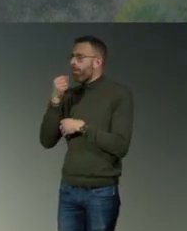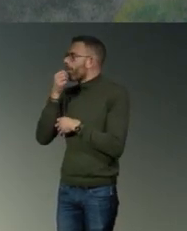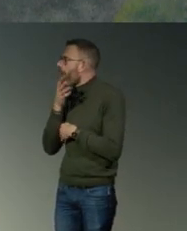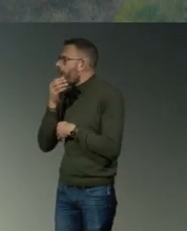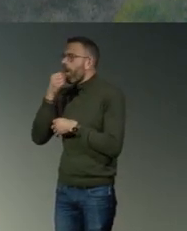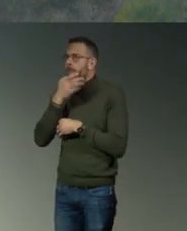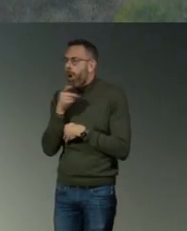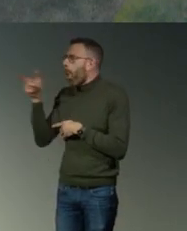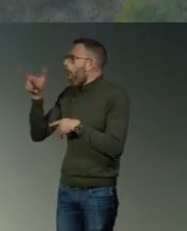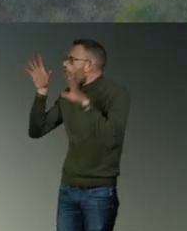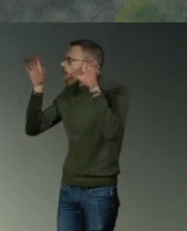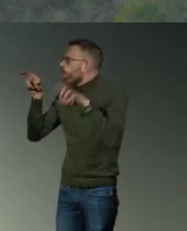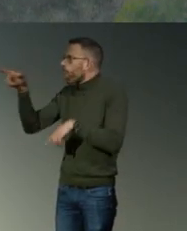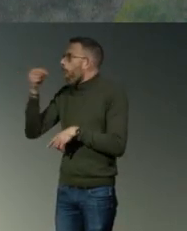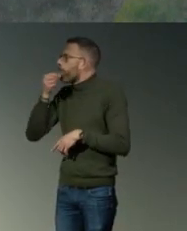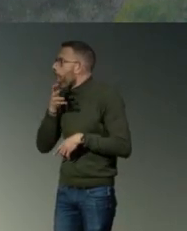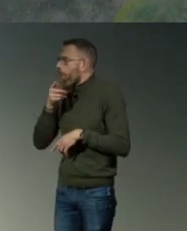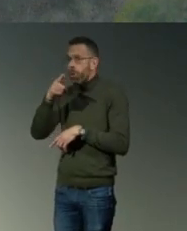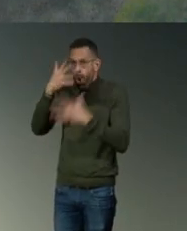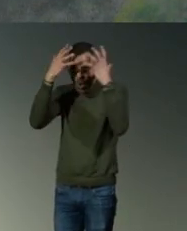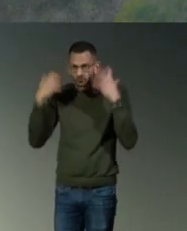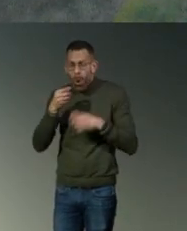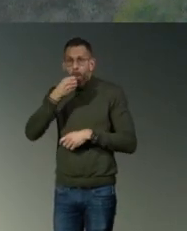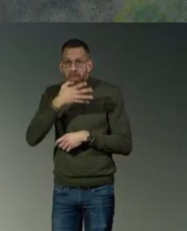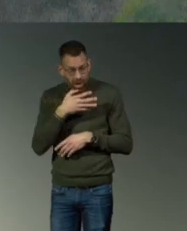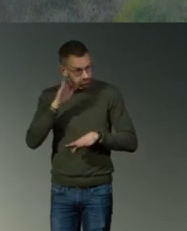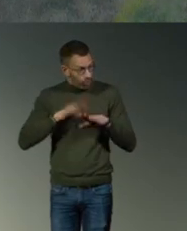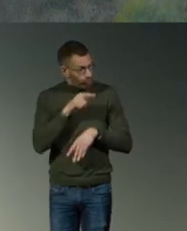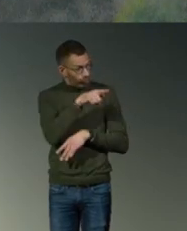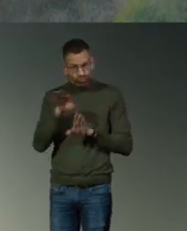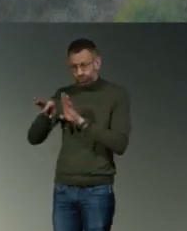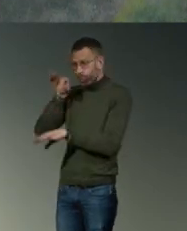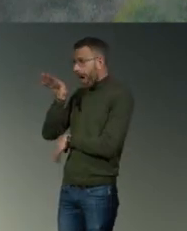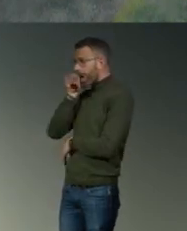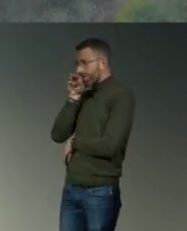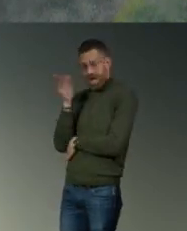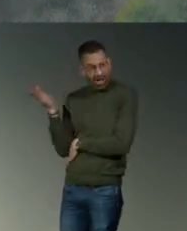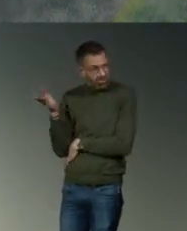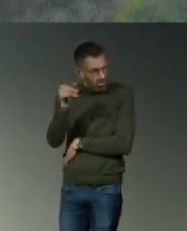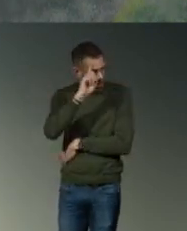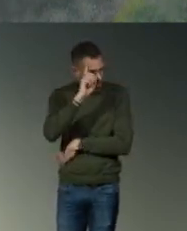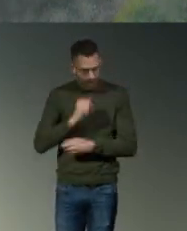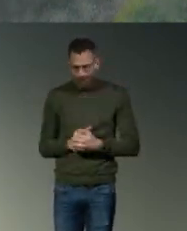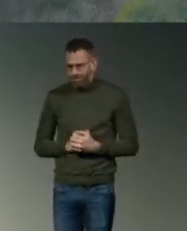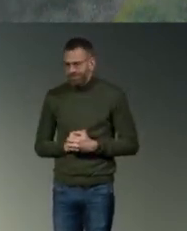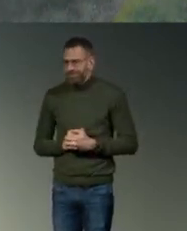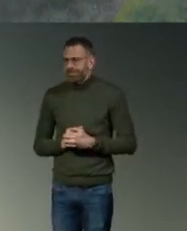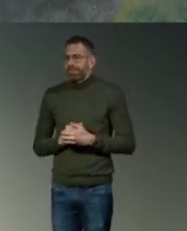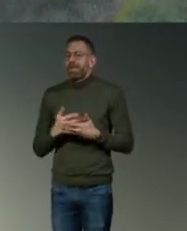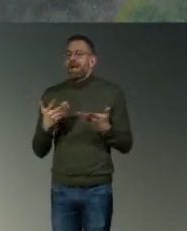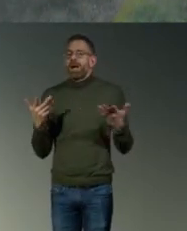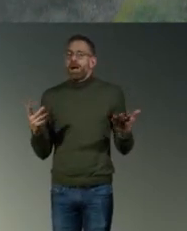s'arrêtent devant l'ours, s'arrêtent devant le lion. Pourquoi ce canard colvert ? Alors, d'abord, en effet, parce